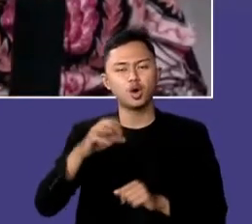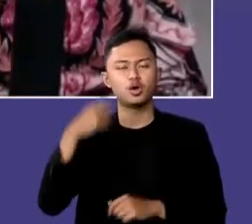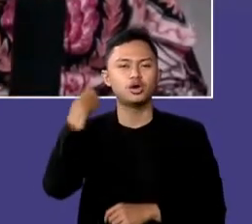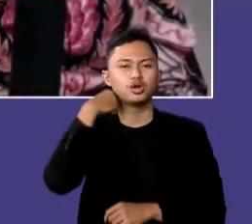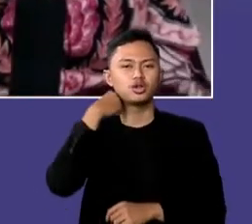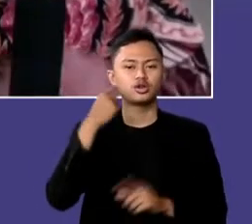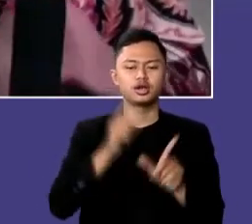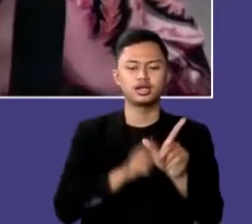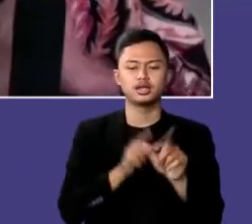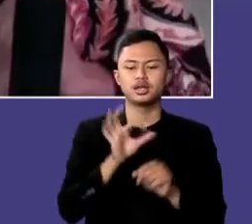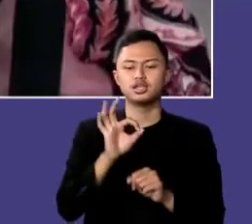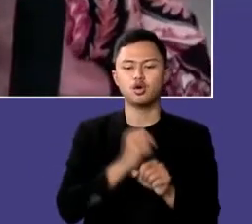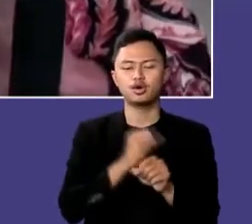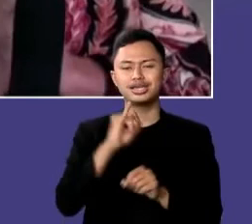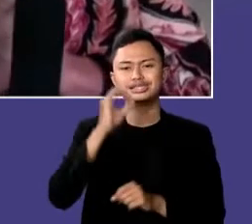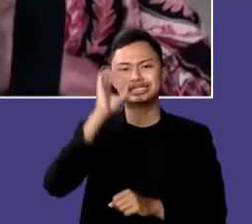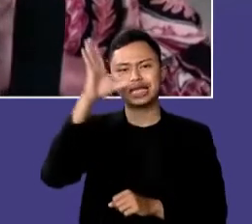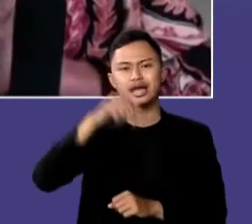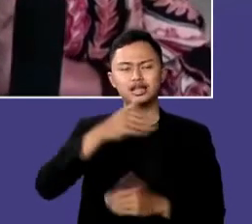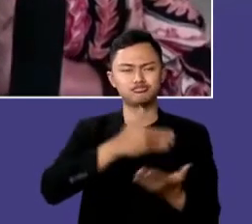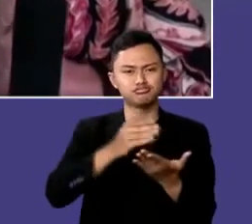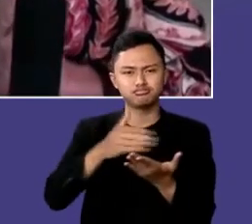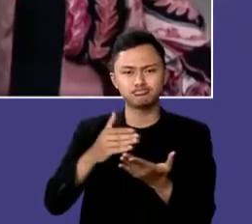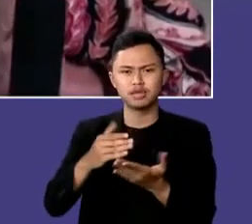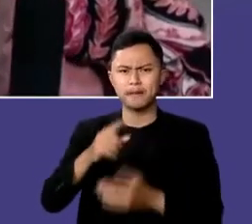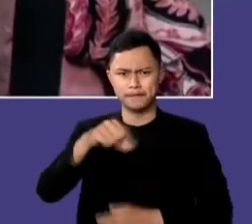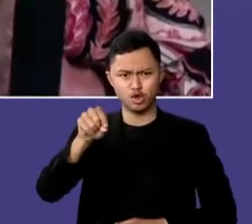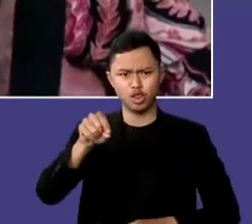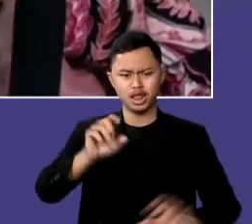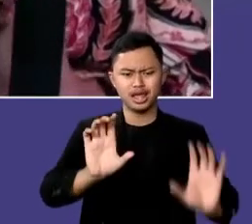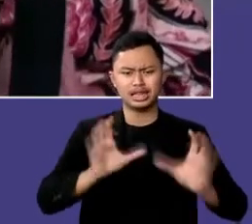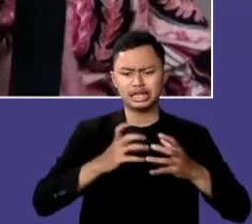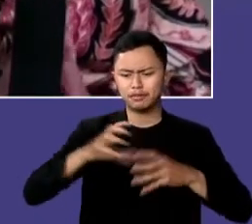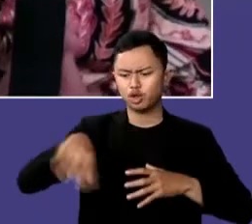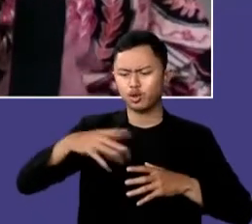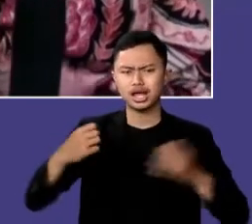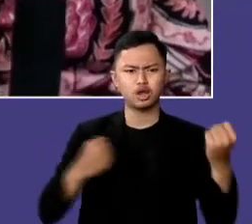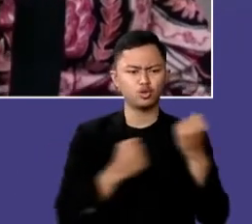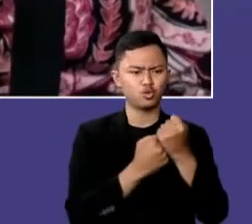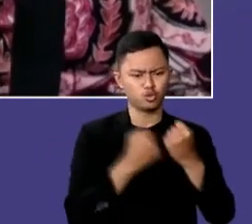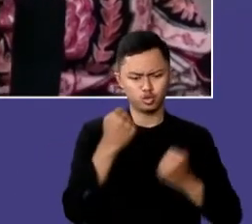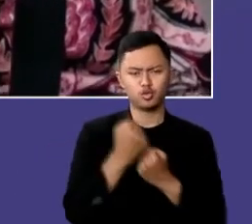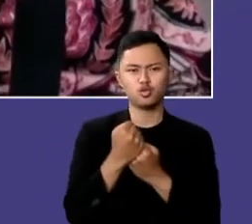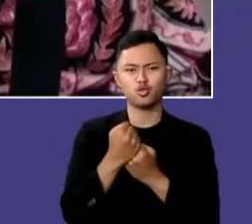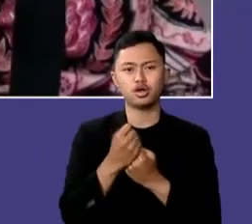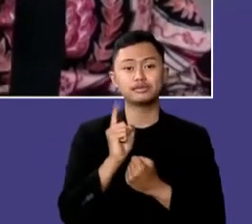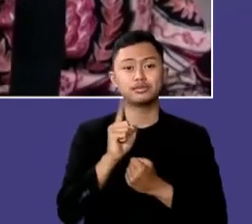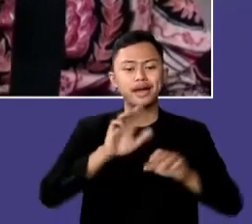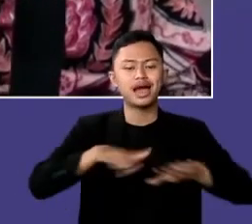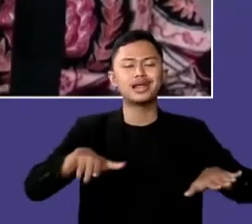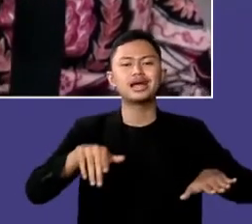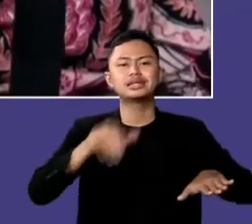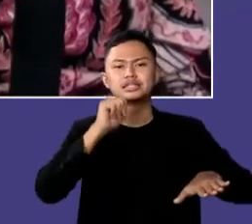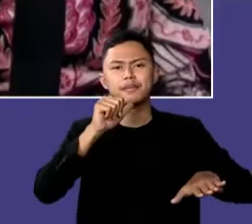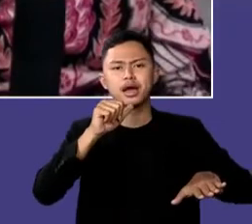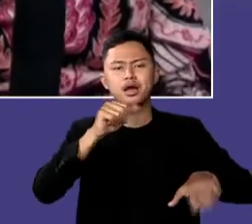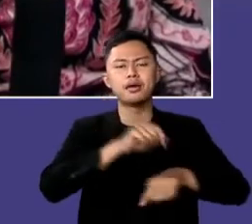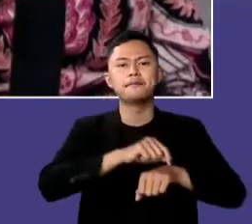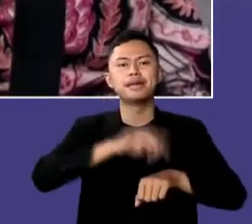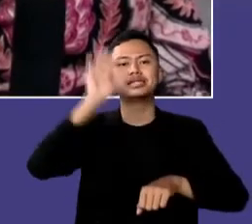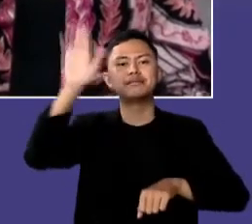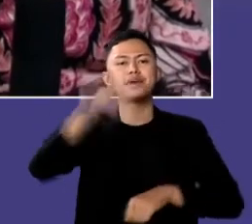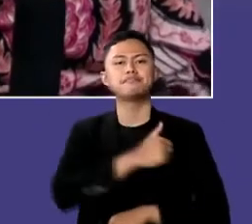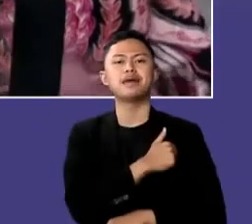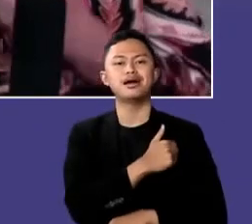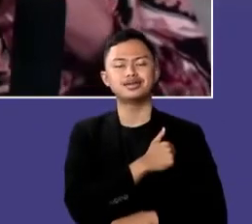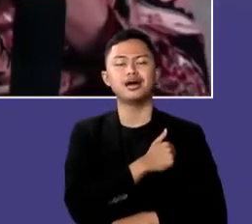berbagi pada siang hari ini memang jadi kita harus mirip seperti itu keluarga yang saling mendukung bagaimanapun anak-anak adalah masa depan bangsa sehingga